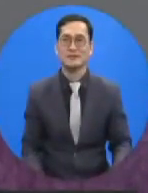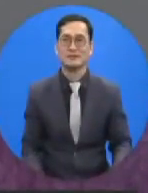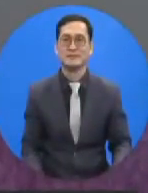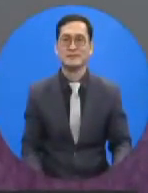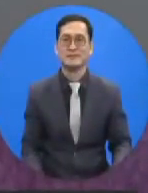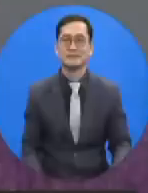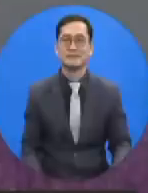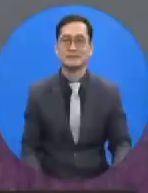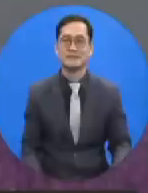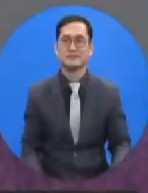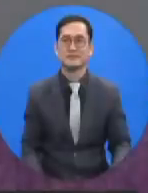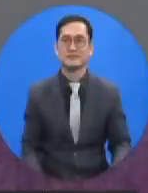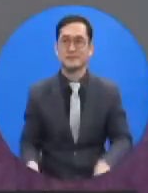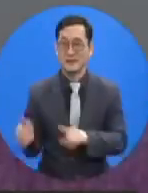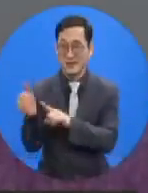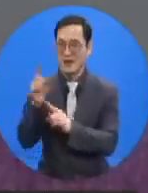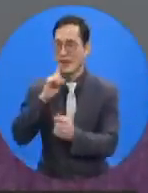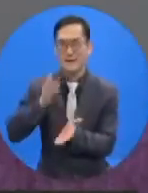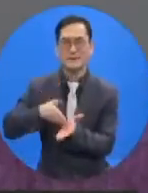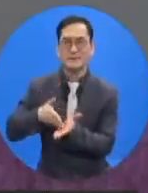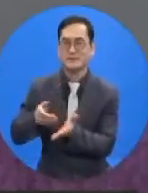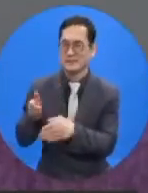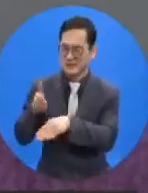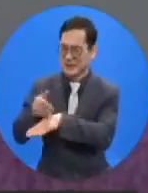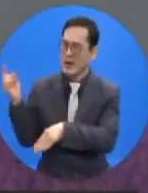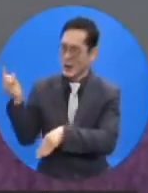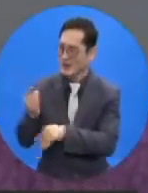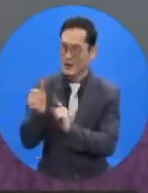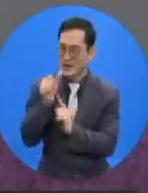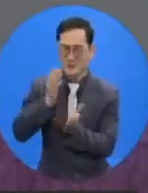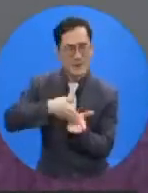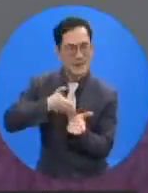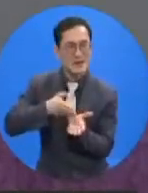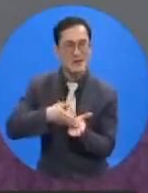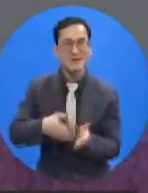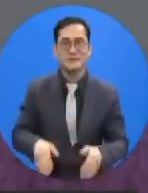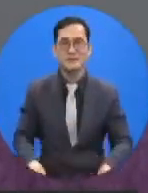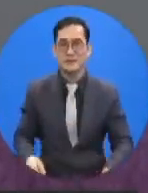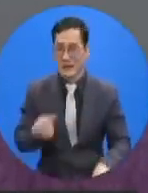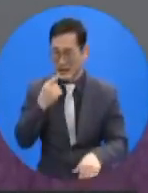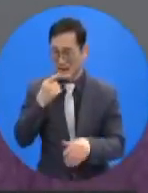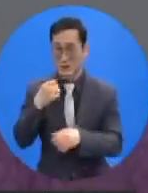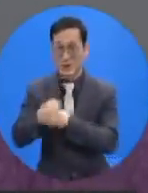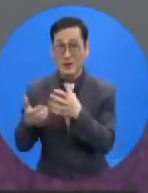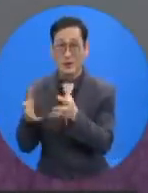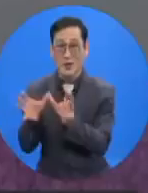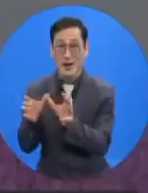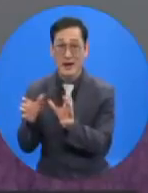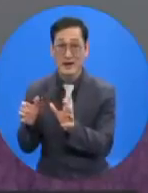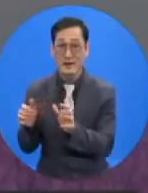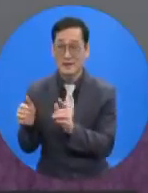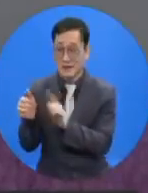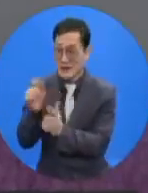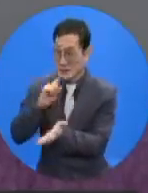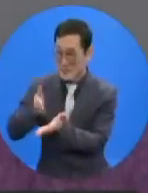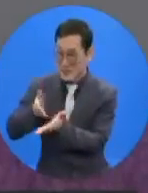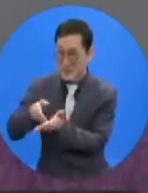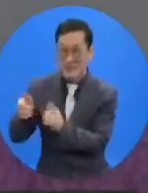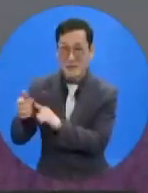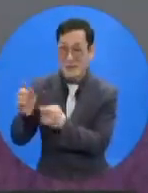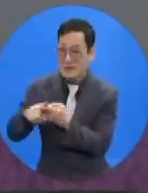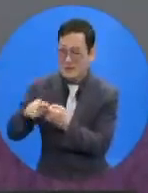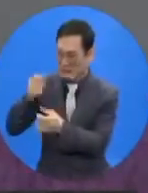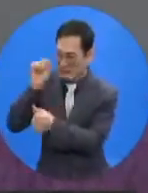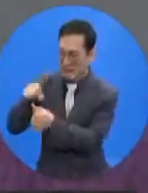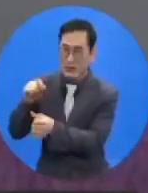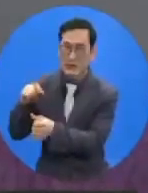때문에 의미가 없지 않나라고 해서 저희는 민주당에서는 뭐 논평도 자체 내지도 않고 당내에서도 뭐